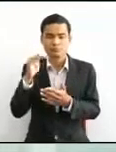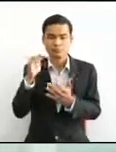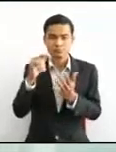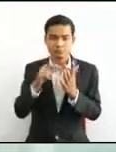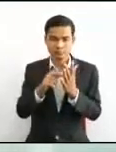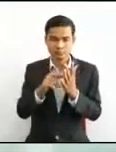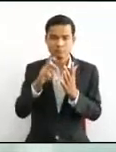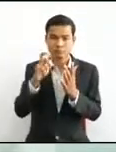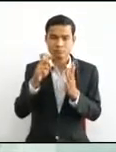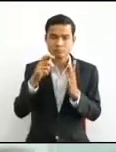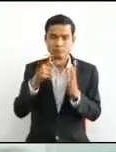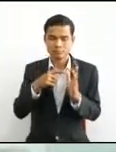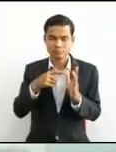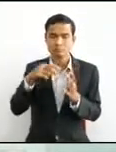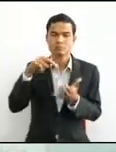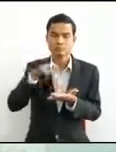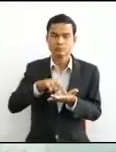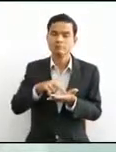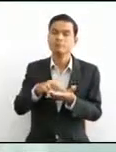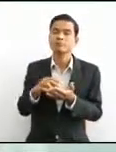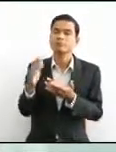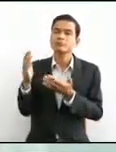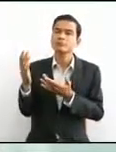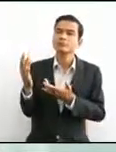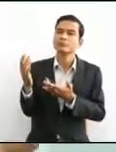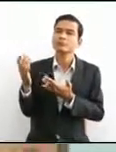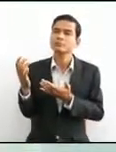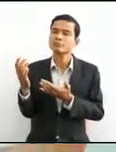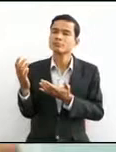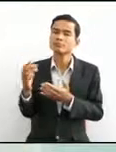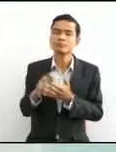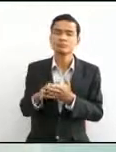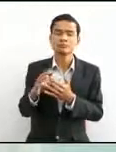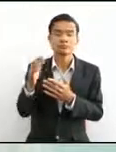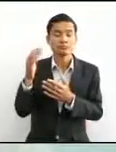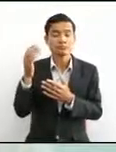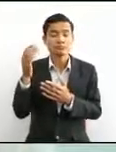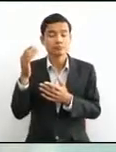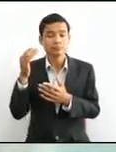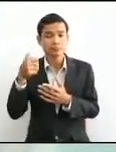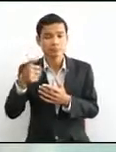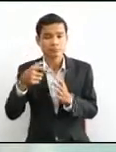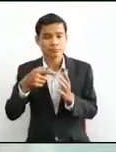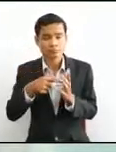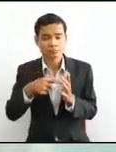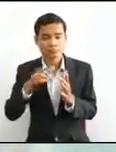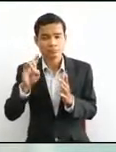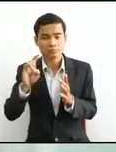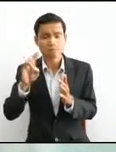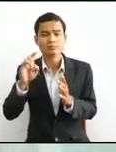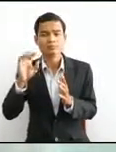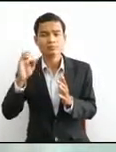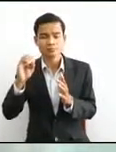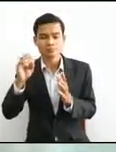khá chớ ai ong chấm nị mờ mình bị ai ong ớt khốn là ba nè